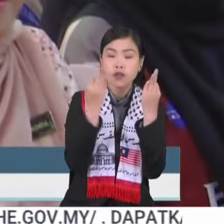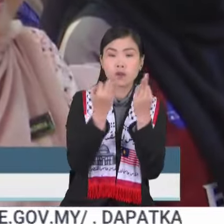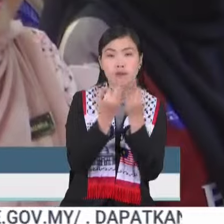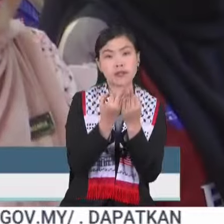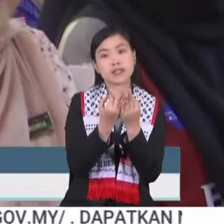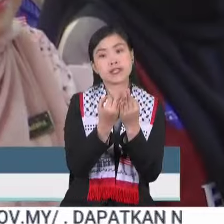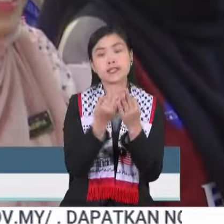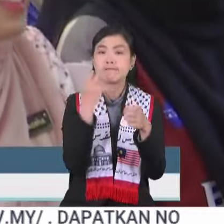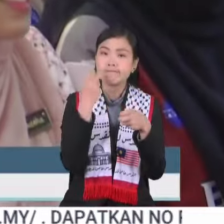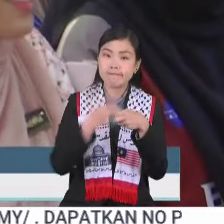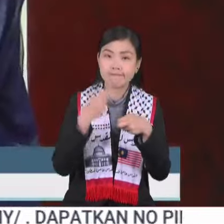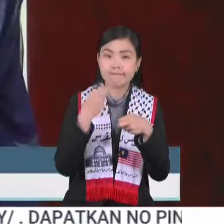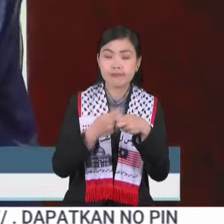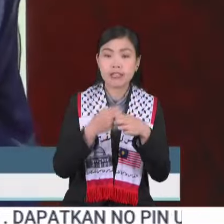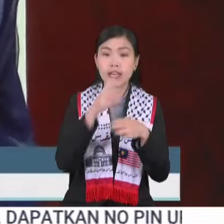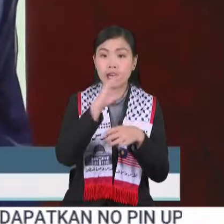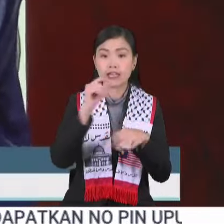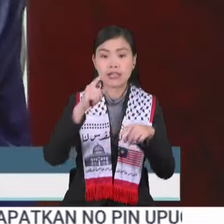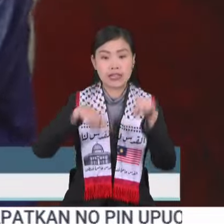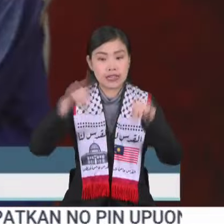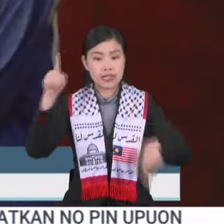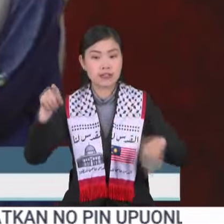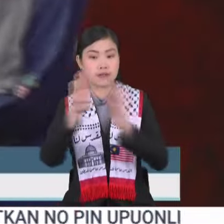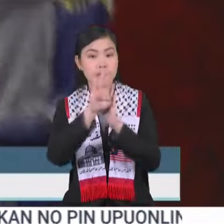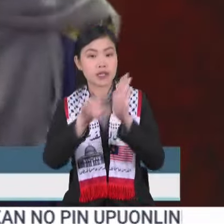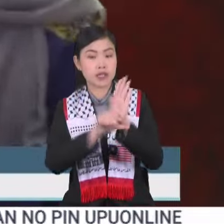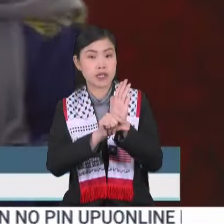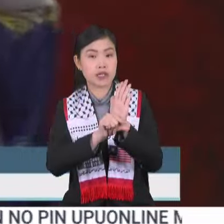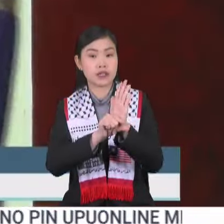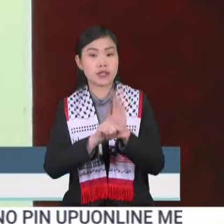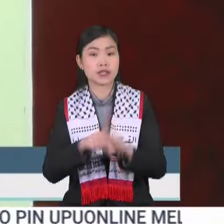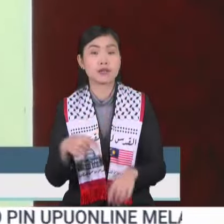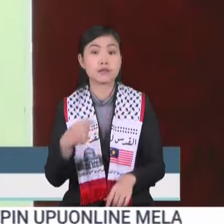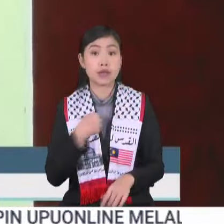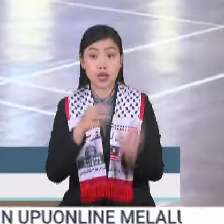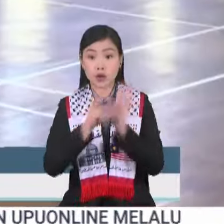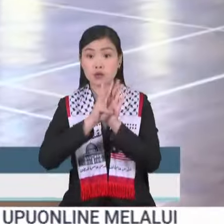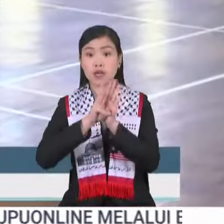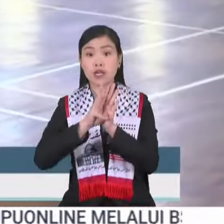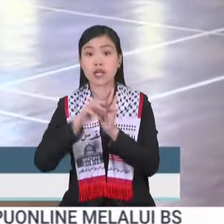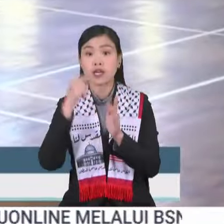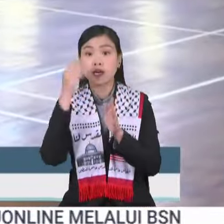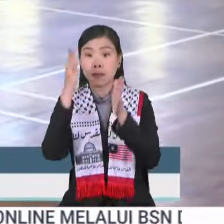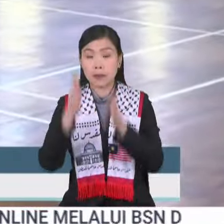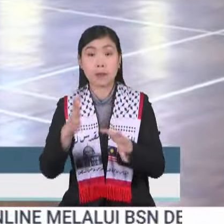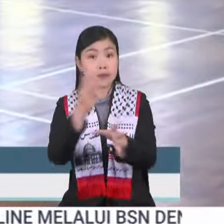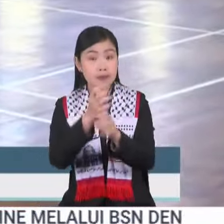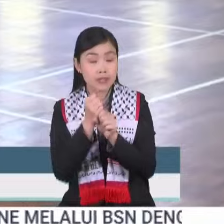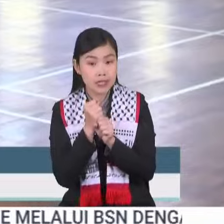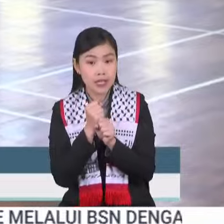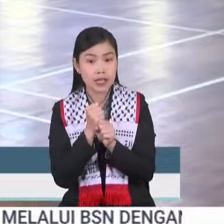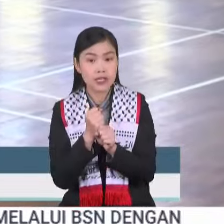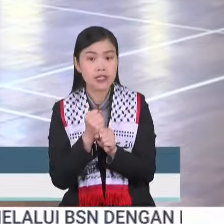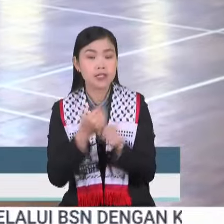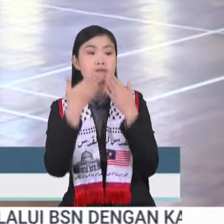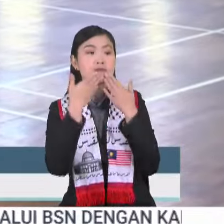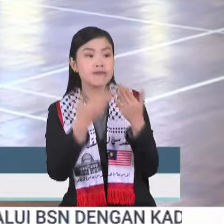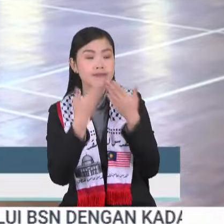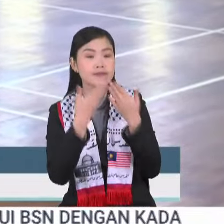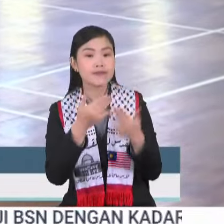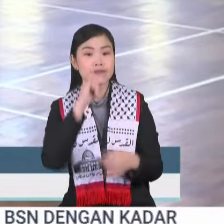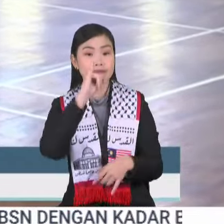senang dan pelbagai latar belakang saya sebagai wakil penerima Saya ingin mengucapkan ribuan terima kasih kepada pihak a guru